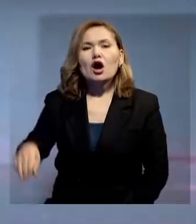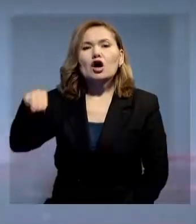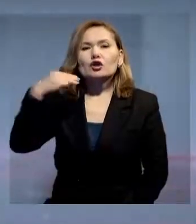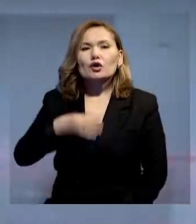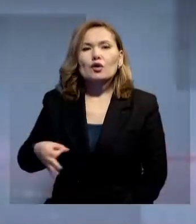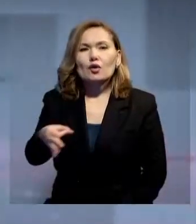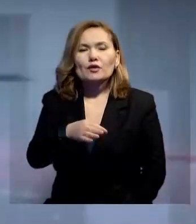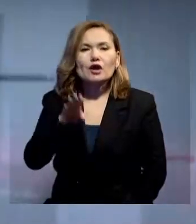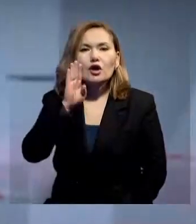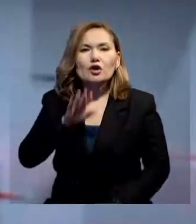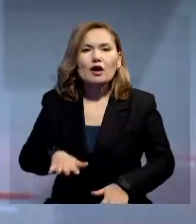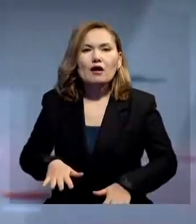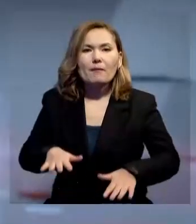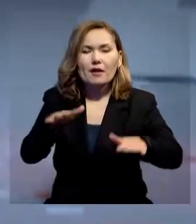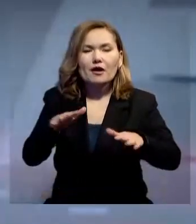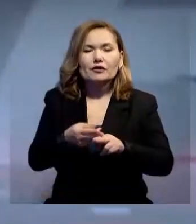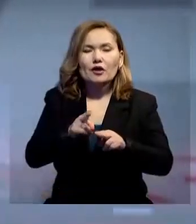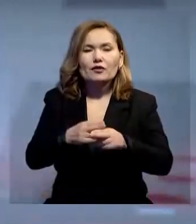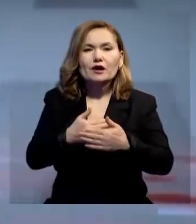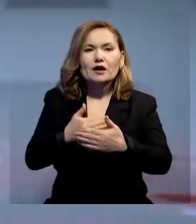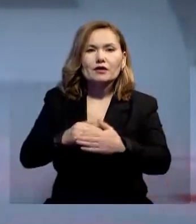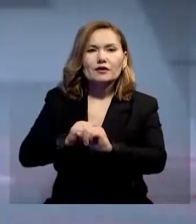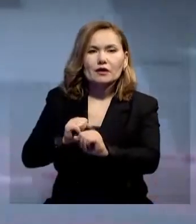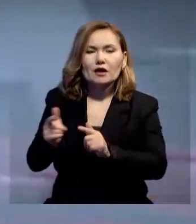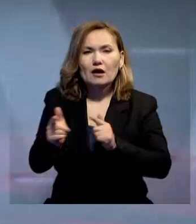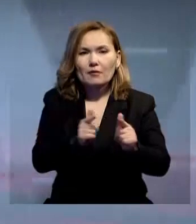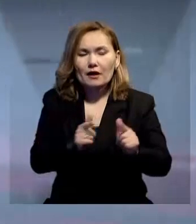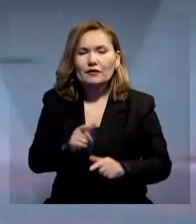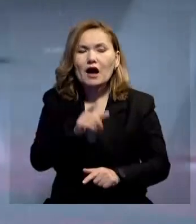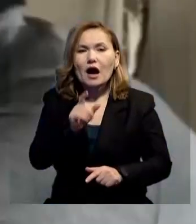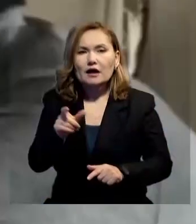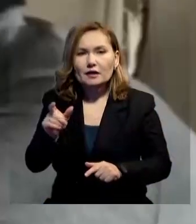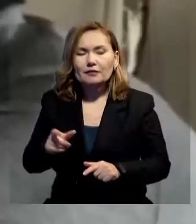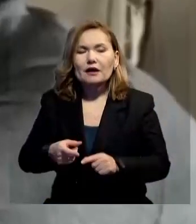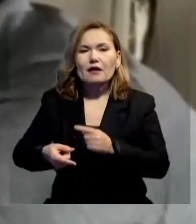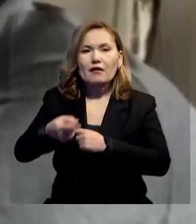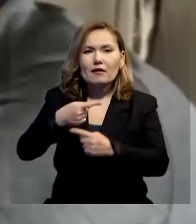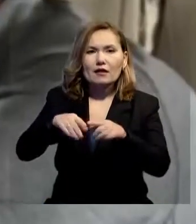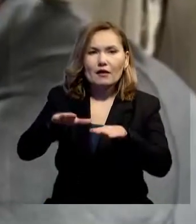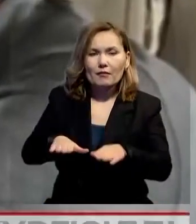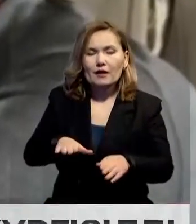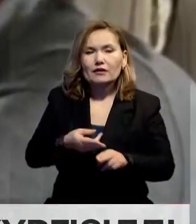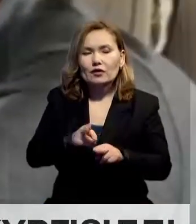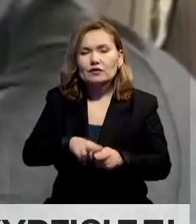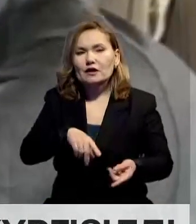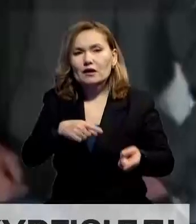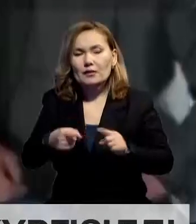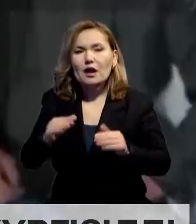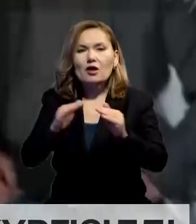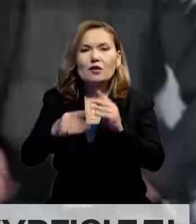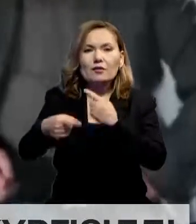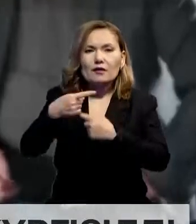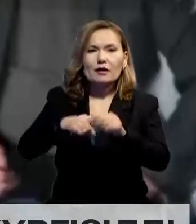Түркістан облысында су тасығанда сақтық үшін көшірілген тұрғындар үйлеріне оралды. Қауіп сейіліп, жағдай тұрақталды. Төтенше